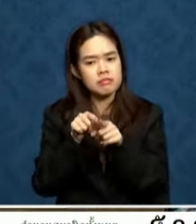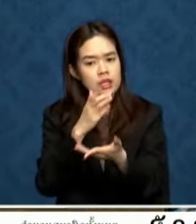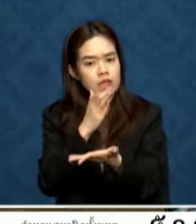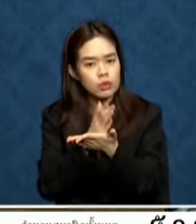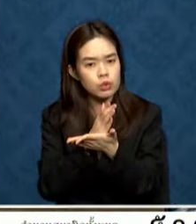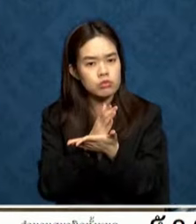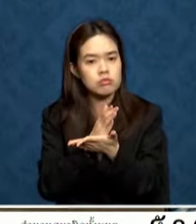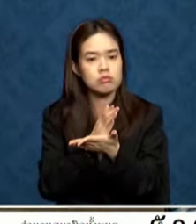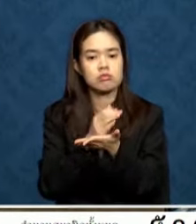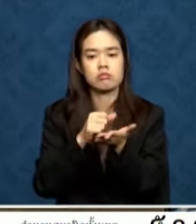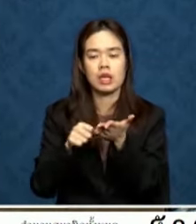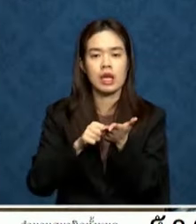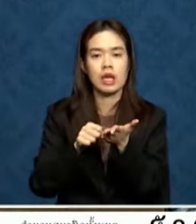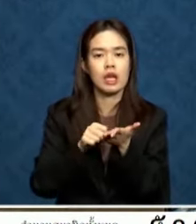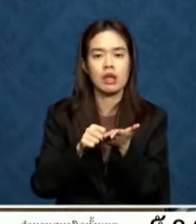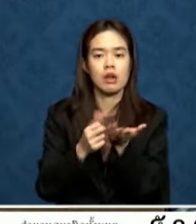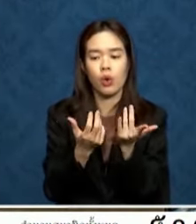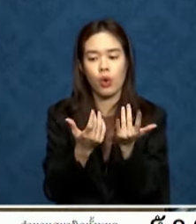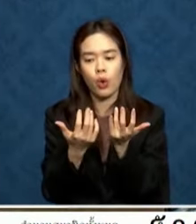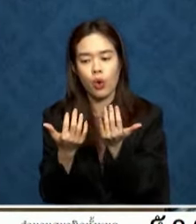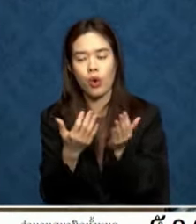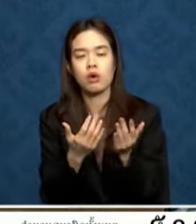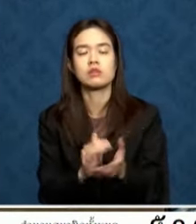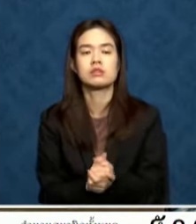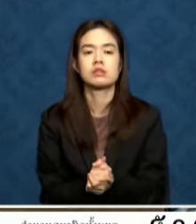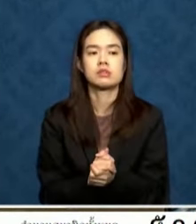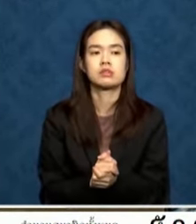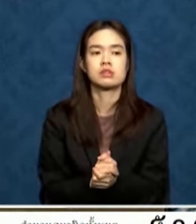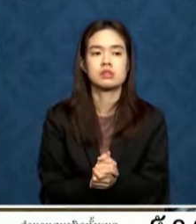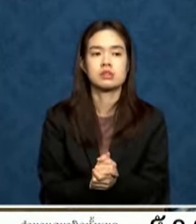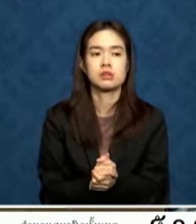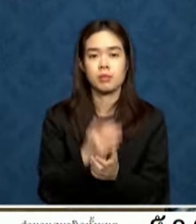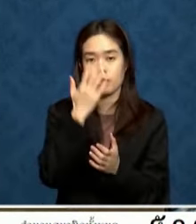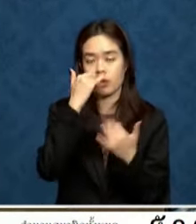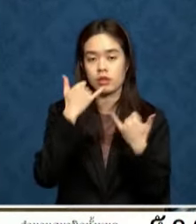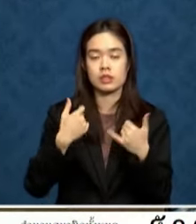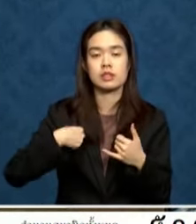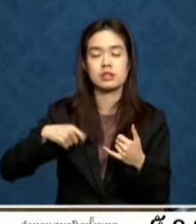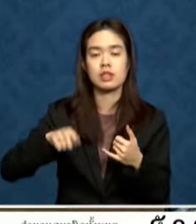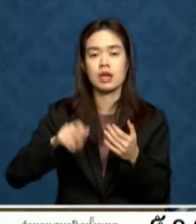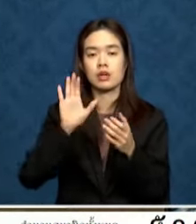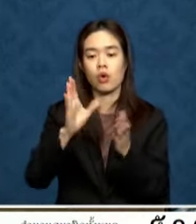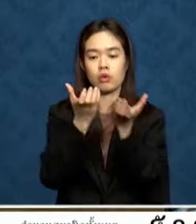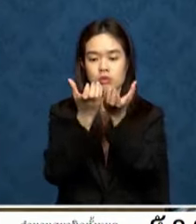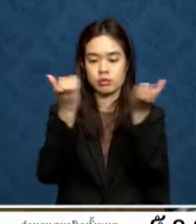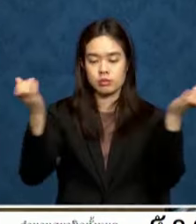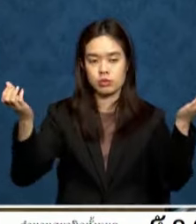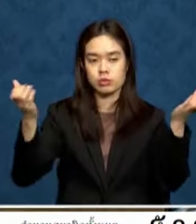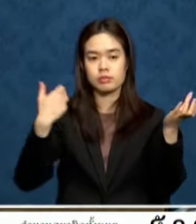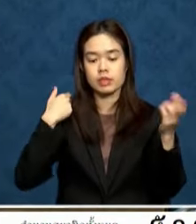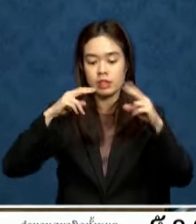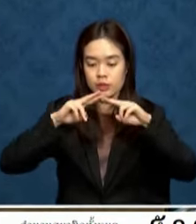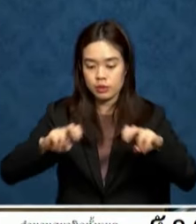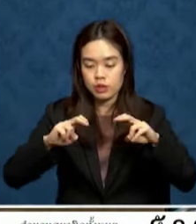างนี้ครับท่านประธานที่เคารพเมื่อศาลรัฐธรรมนูญวินิจฉัยว่าหากรัฐสภา